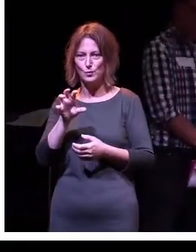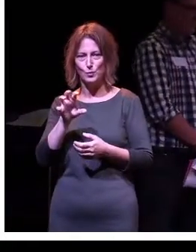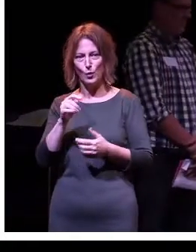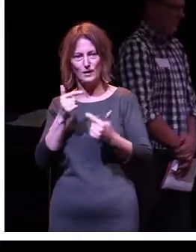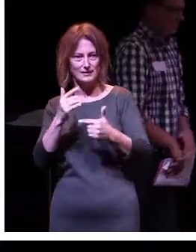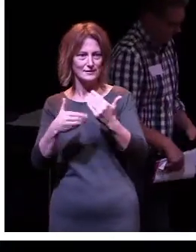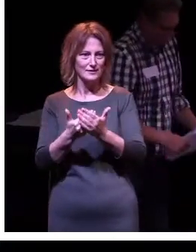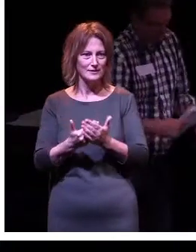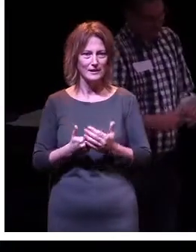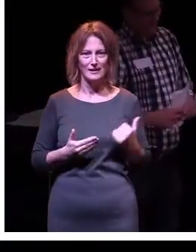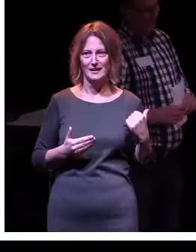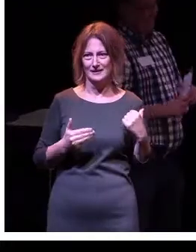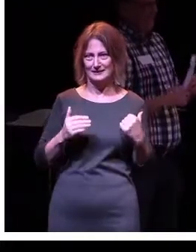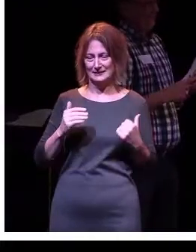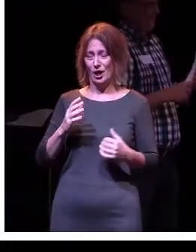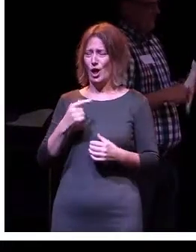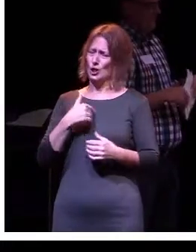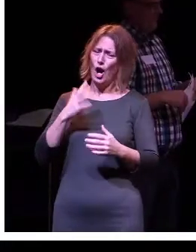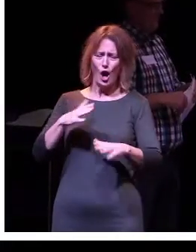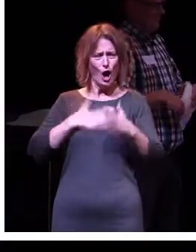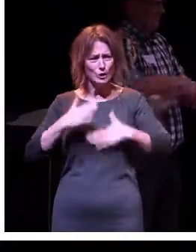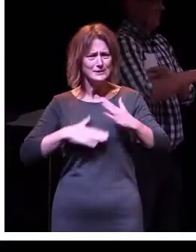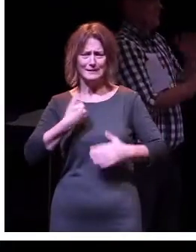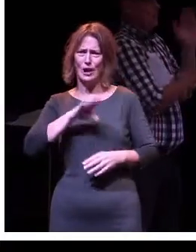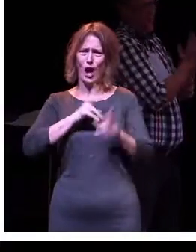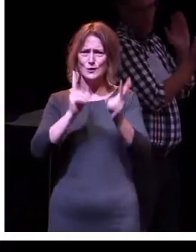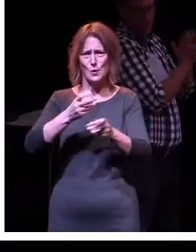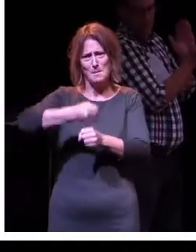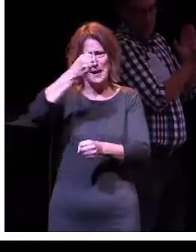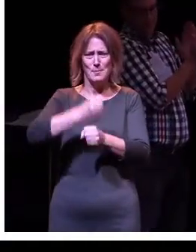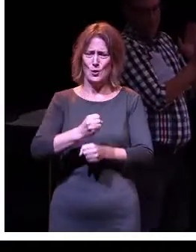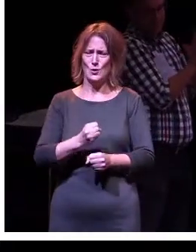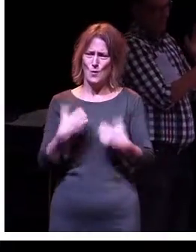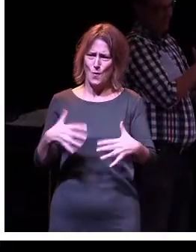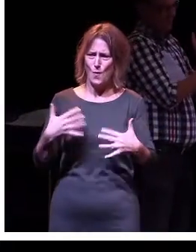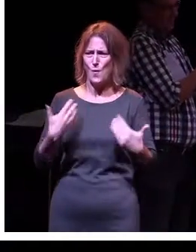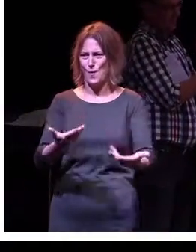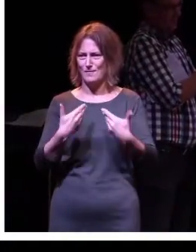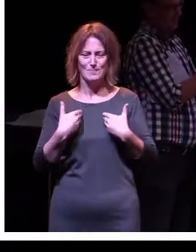Jag har alltid önskat mig ett sånt. Ett regnbågsparaply. Grattis.